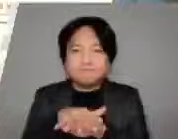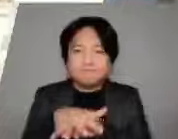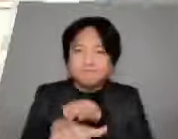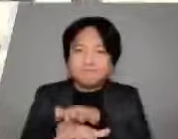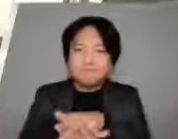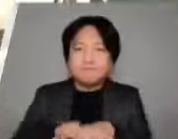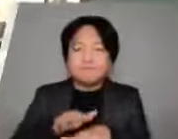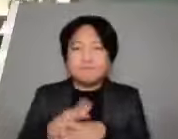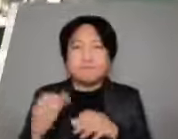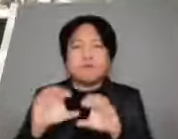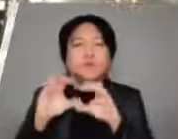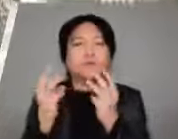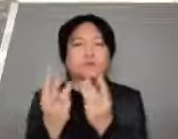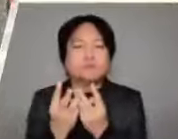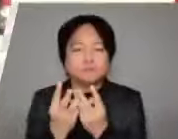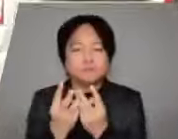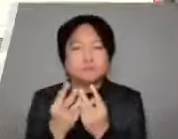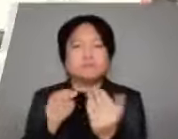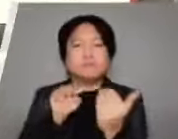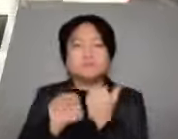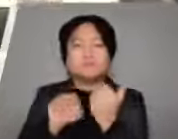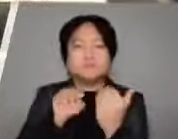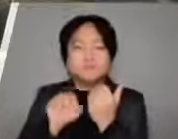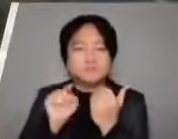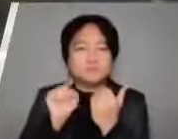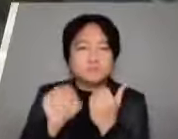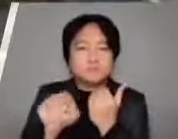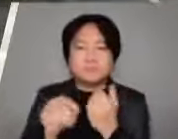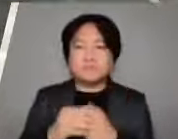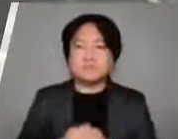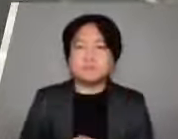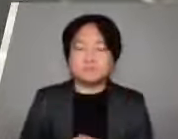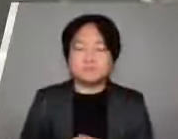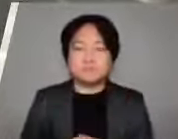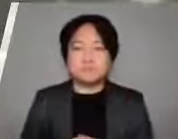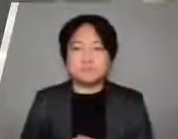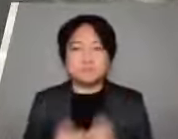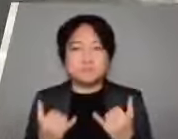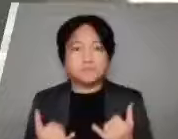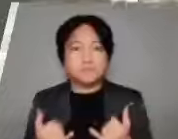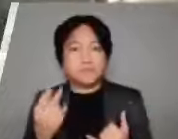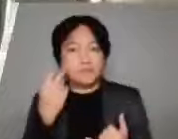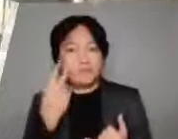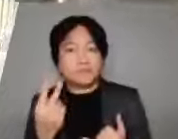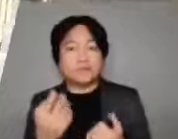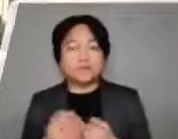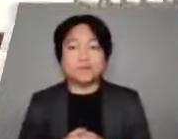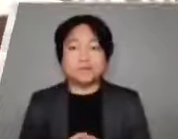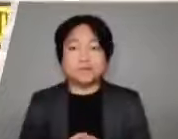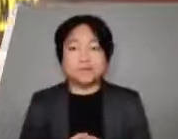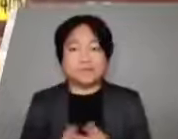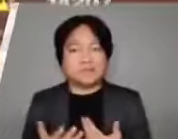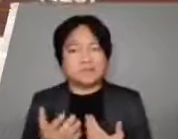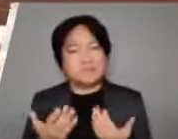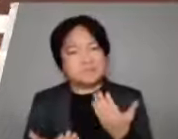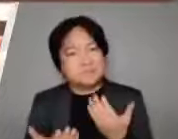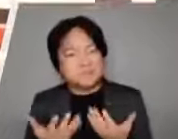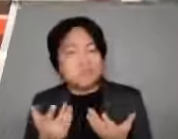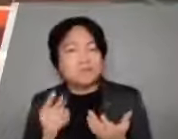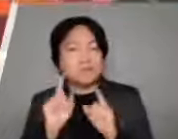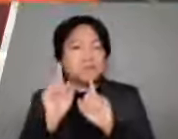Avenue. As we speak sa mga oras na ito ay papasok na ho yan sa kani-kanilang mga trabaho. Nakita naman natin